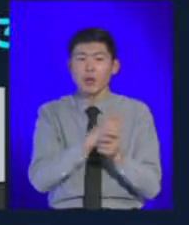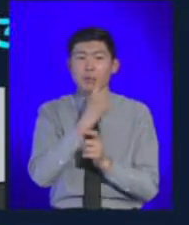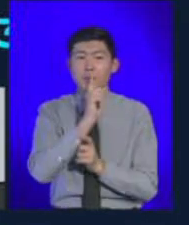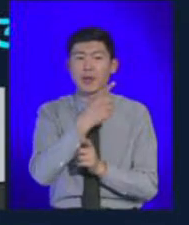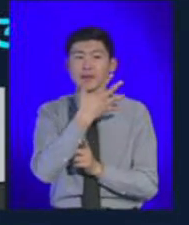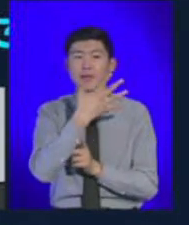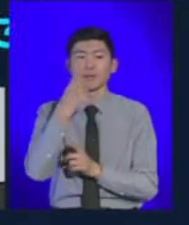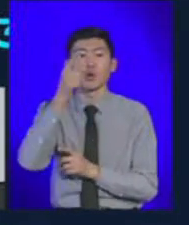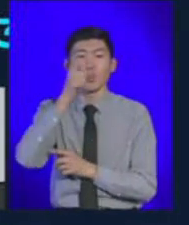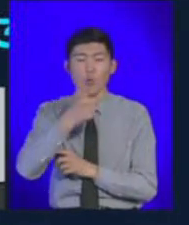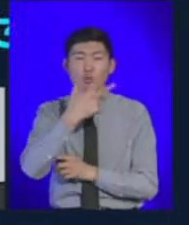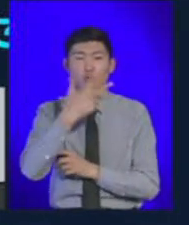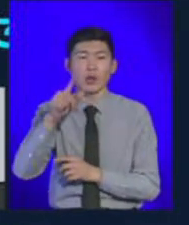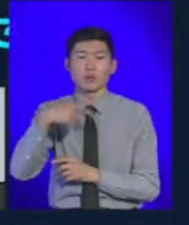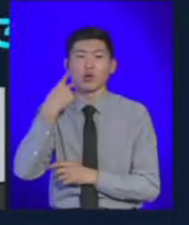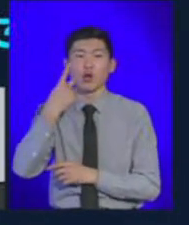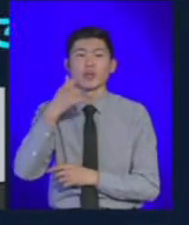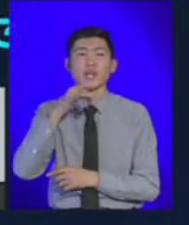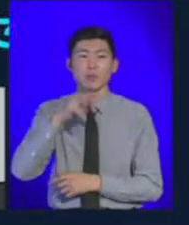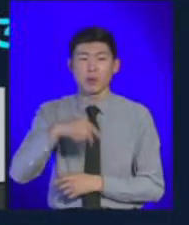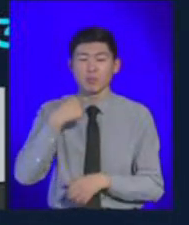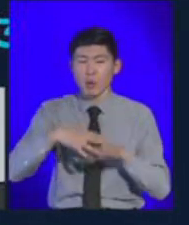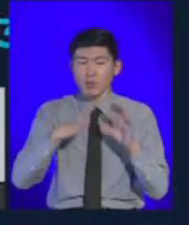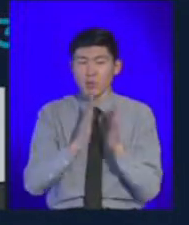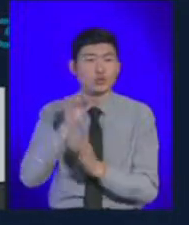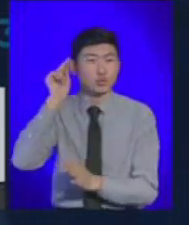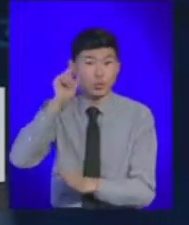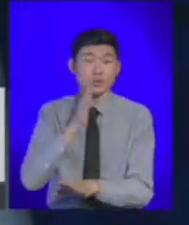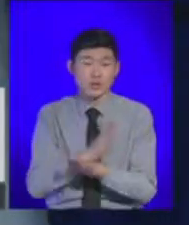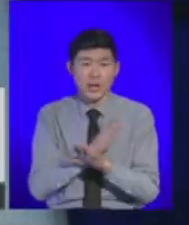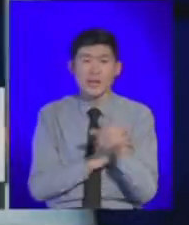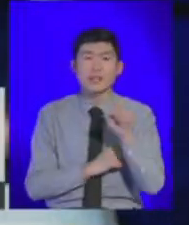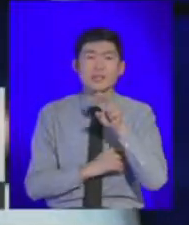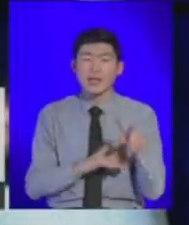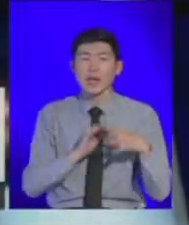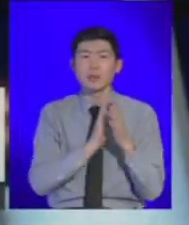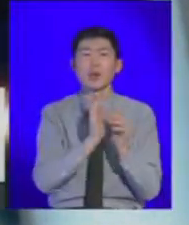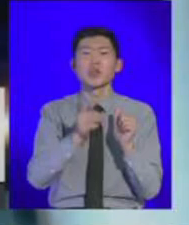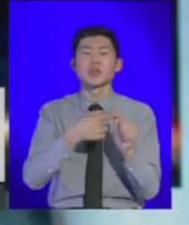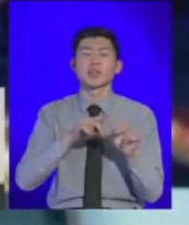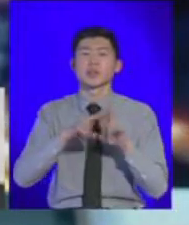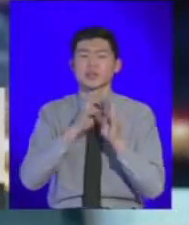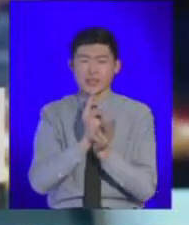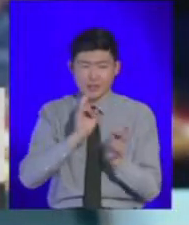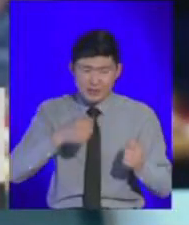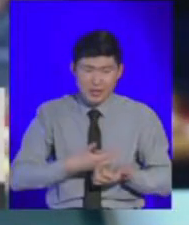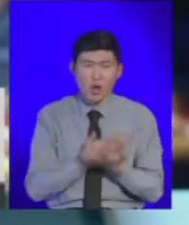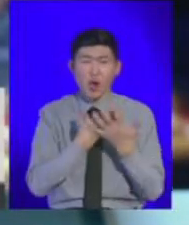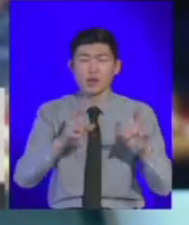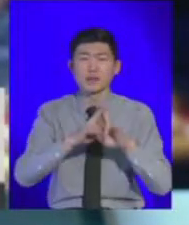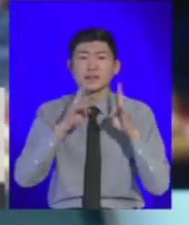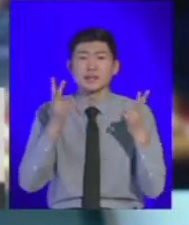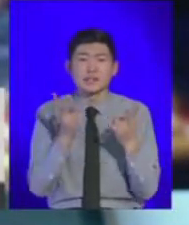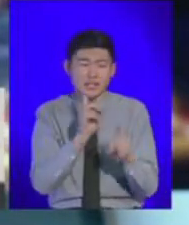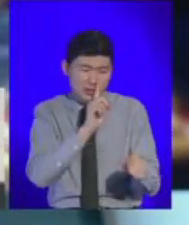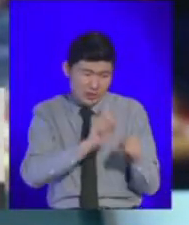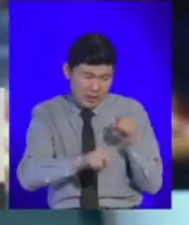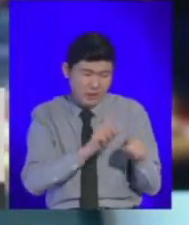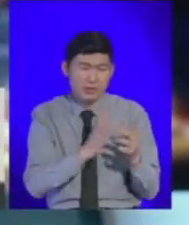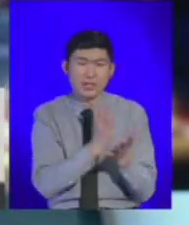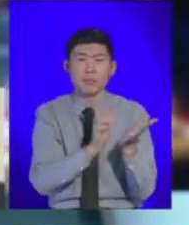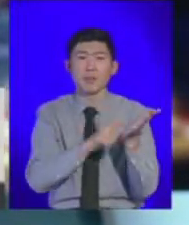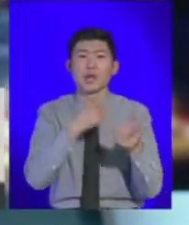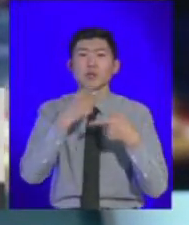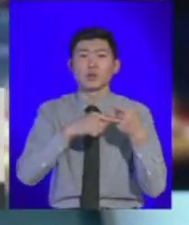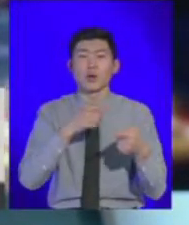хүн 33.2 тэрбум төгрөгөөр тус тус сурчээ. Зээлдэгчдийн нэрсийг нийтэд зарлаж, олон нийтийн хяналтыг тогтоох шаардлагатай гэж тэгээс